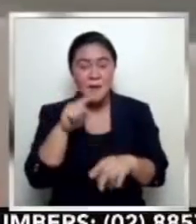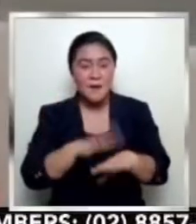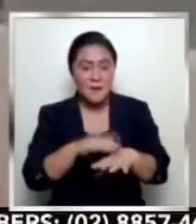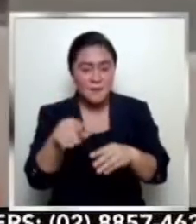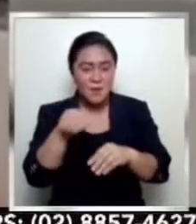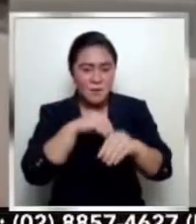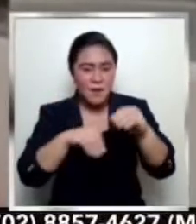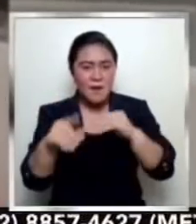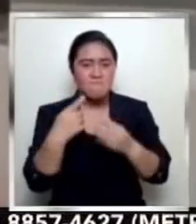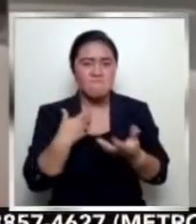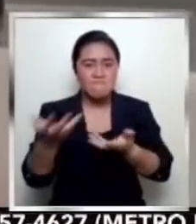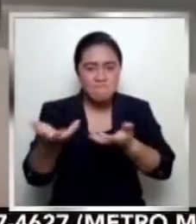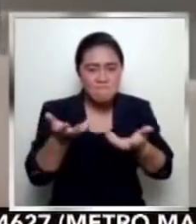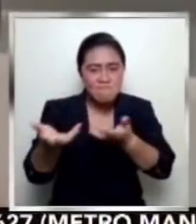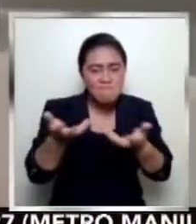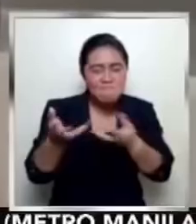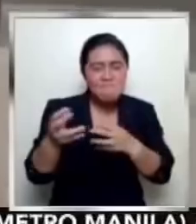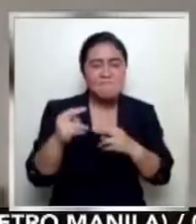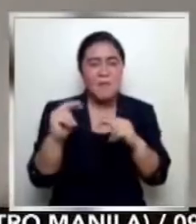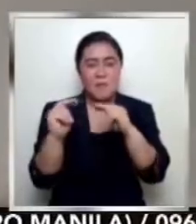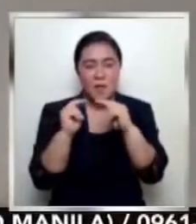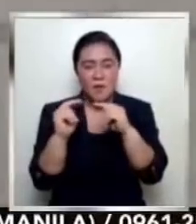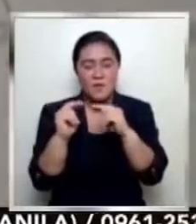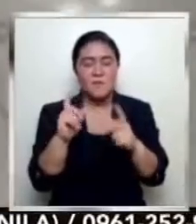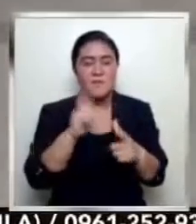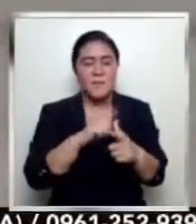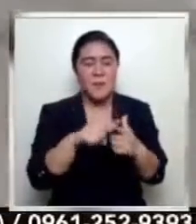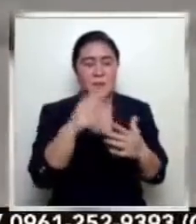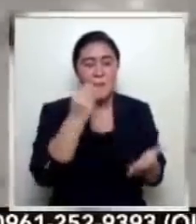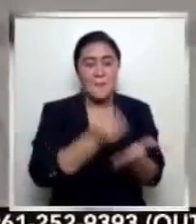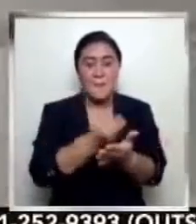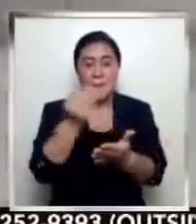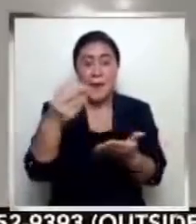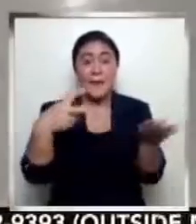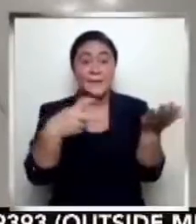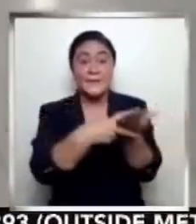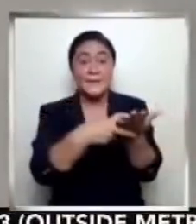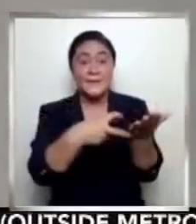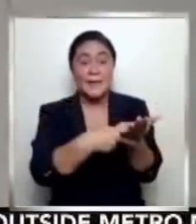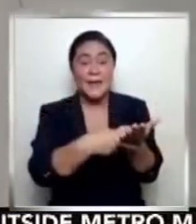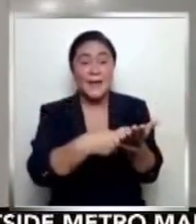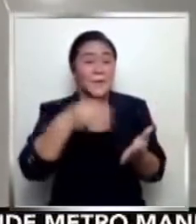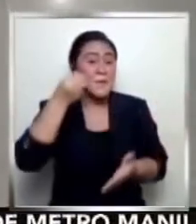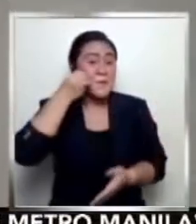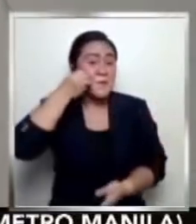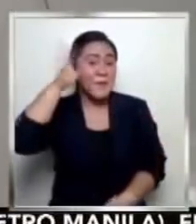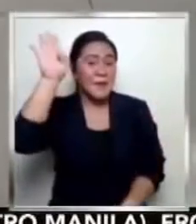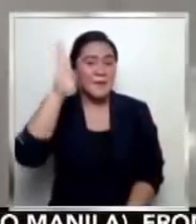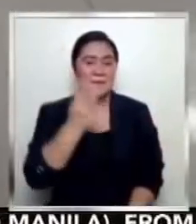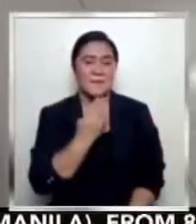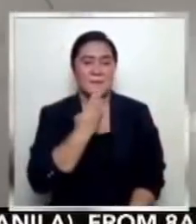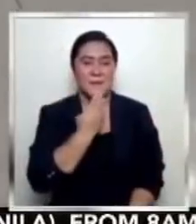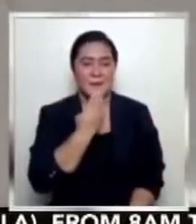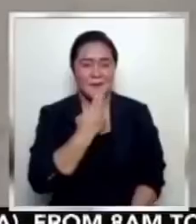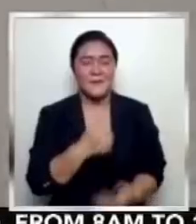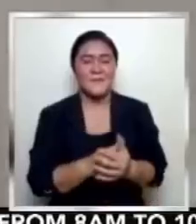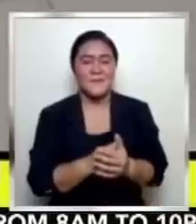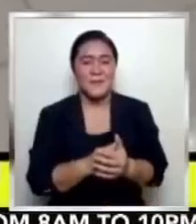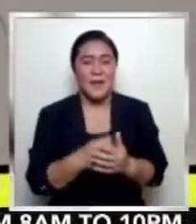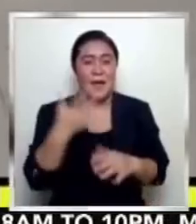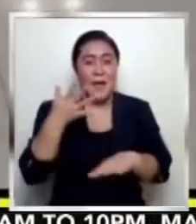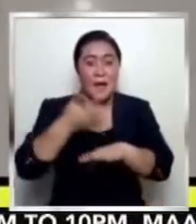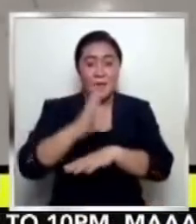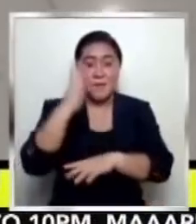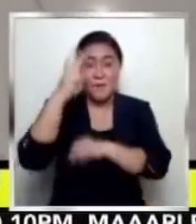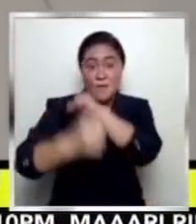ka na. Nabili na ni Clint ang plane ticket pa uwi ng Bacolod. After 4 years sa Thailand,